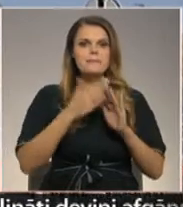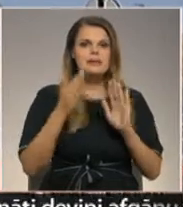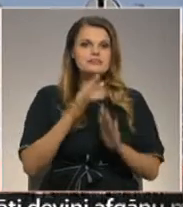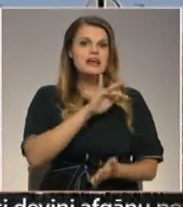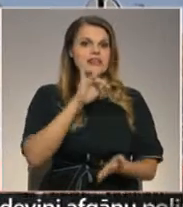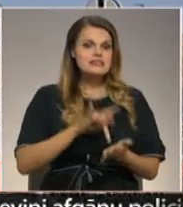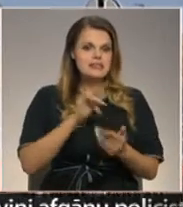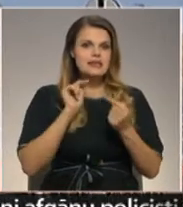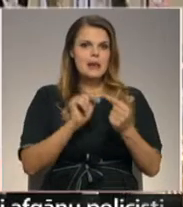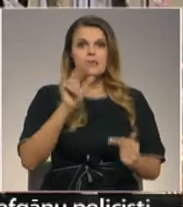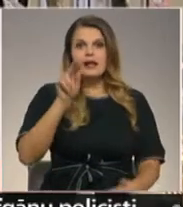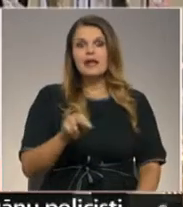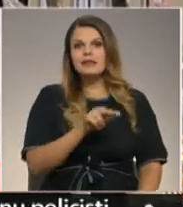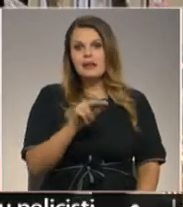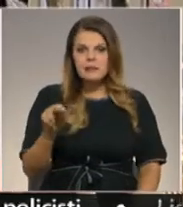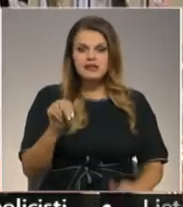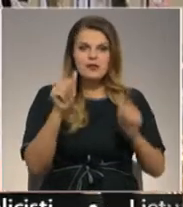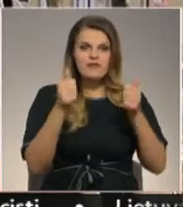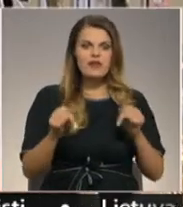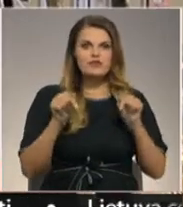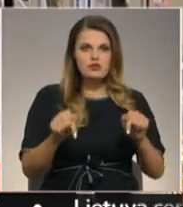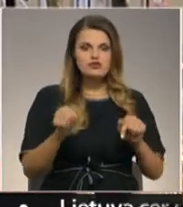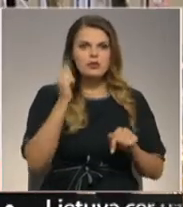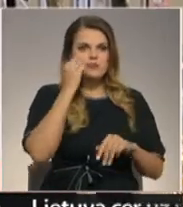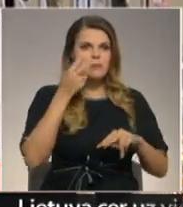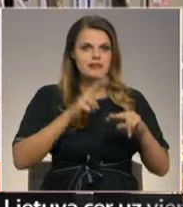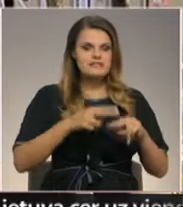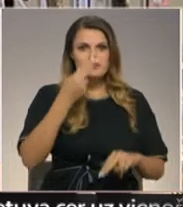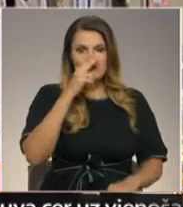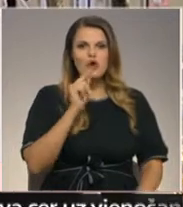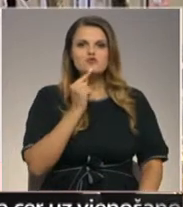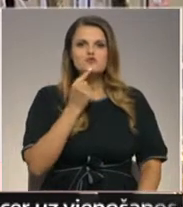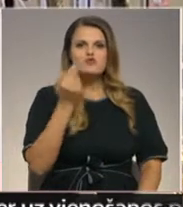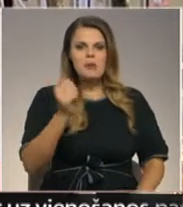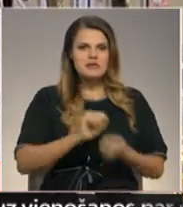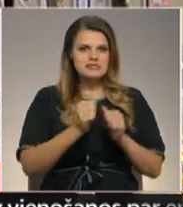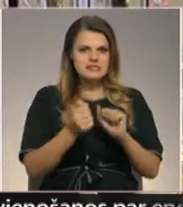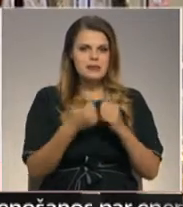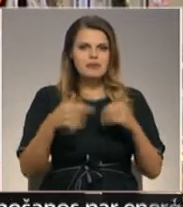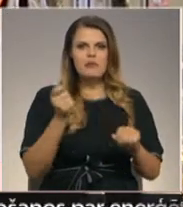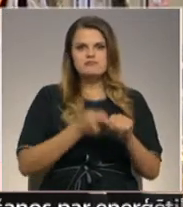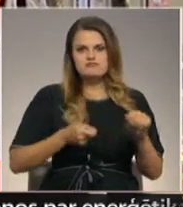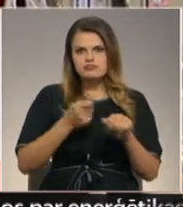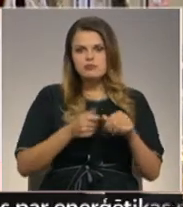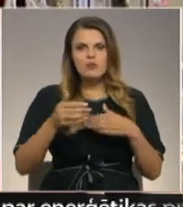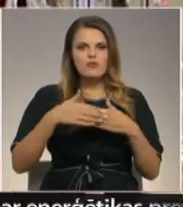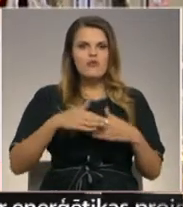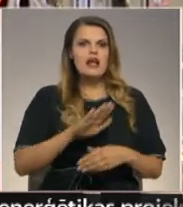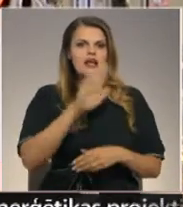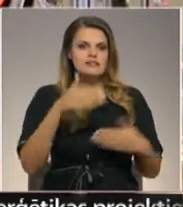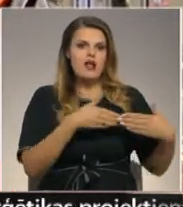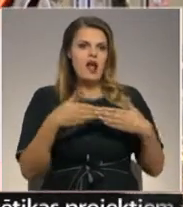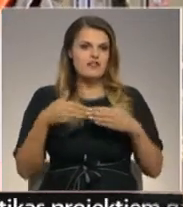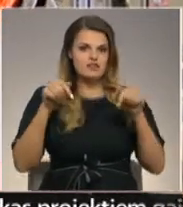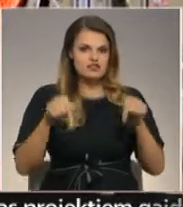iepratīm baznīcai. Tiek veidots šis monuments no Somijas granīta, viņš ir izkalts jau un tuvākās dienās tiks atvests uz